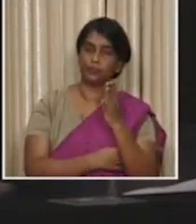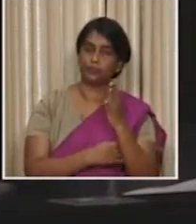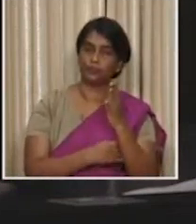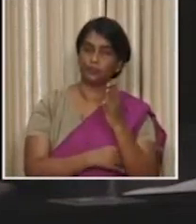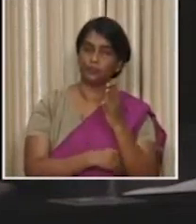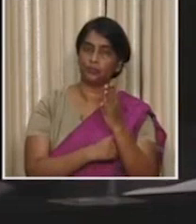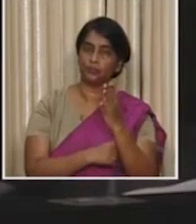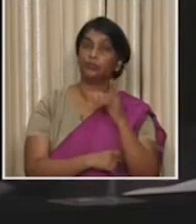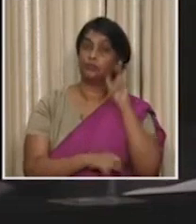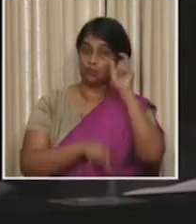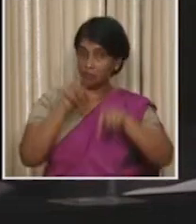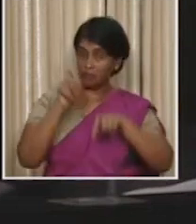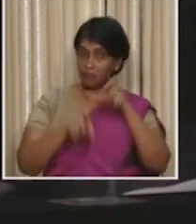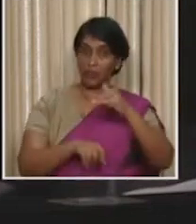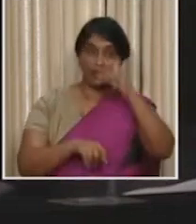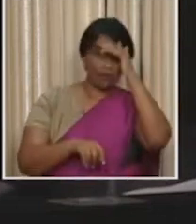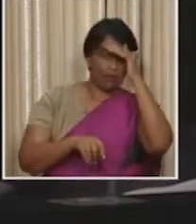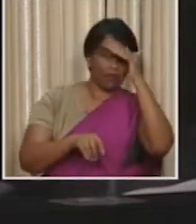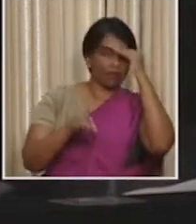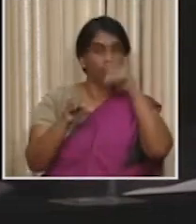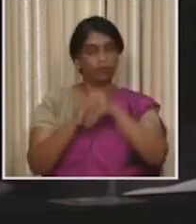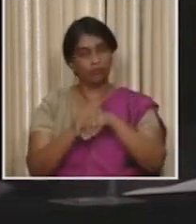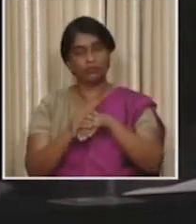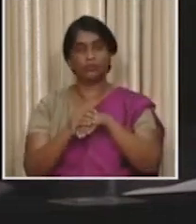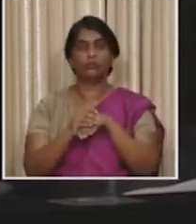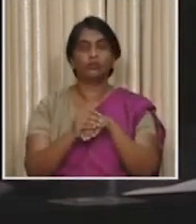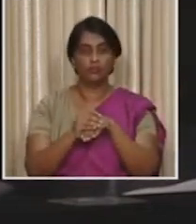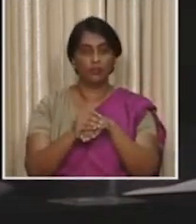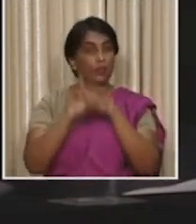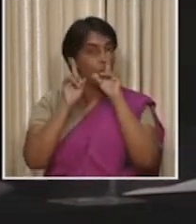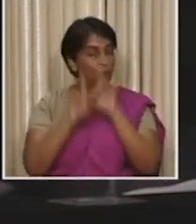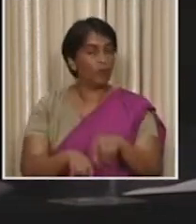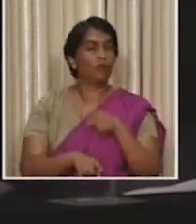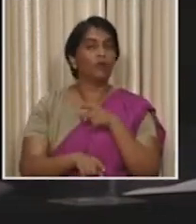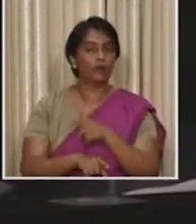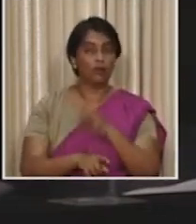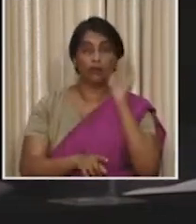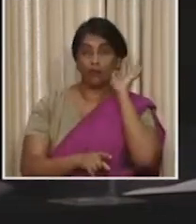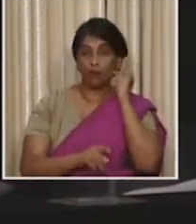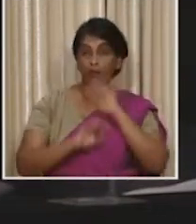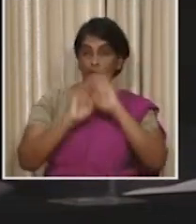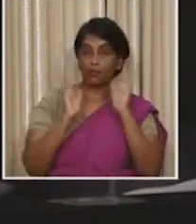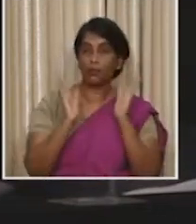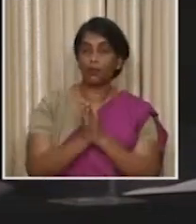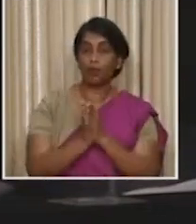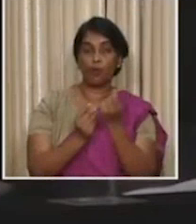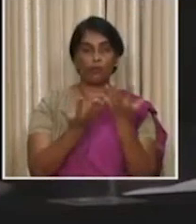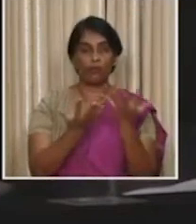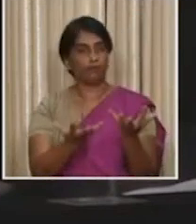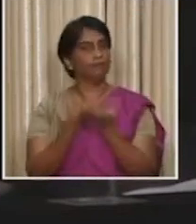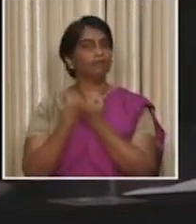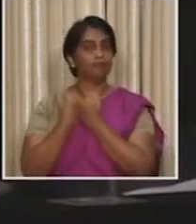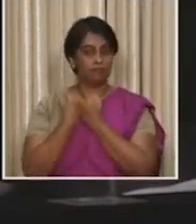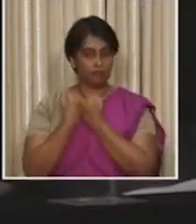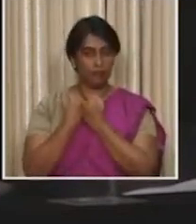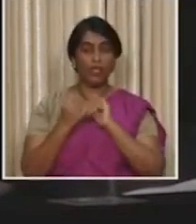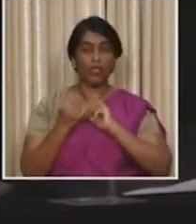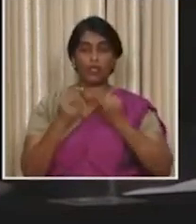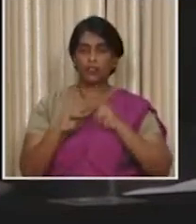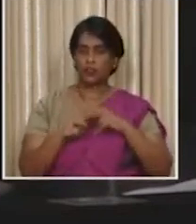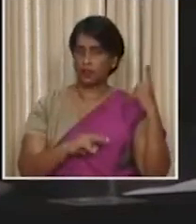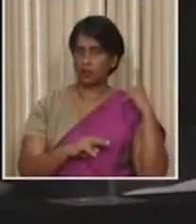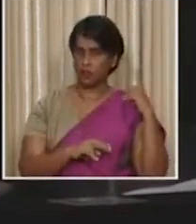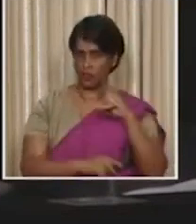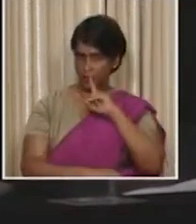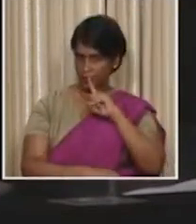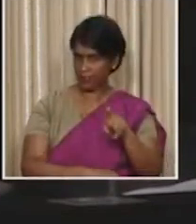வெளிப்படையாகவே சொல்லியிருந்தார். ஆனால் இன்று வரை அந்த மக்கள் தங்களுடைய நகைகள் கிடைக்காமல், தங்களுடைய பணம் கிடைக்காமல் அவர்கள் இன்றும்